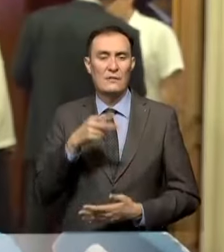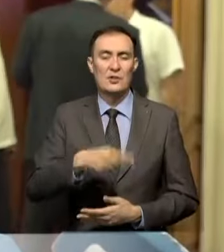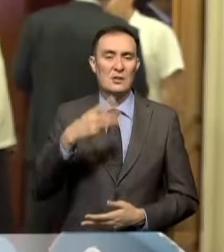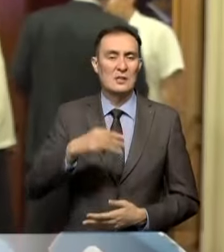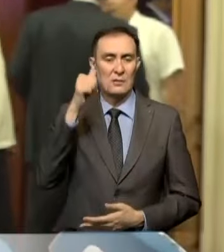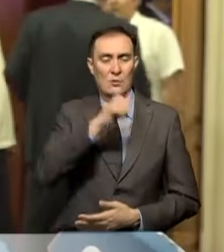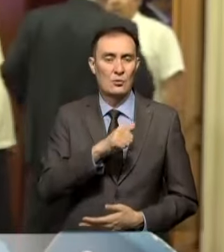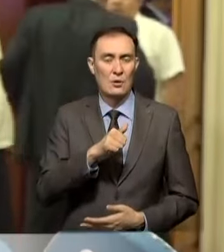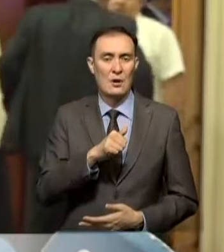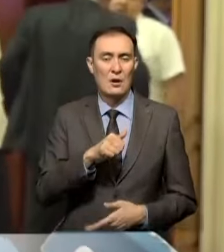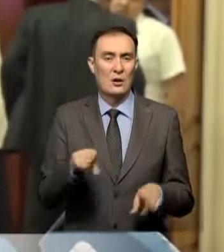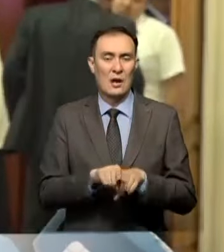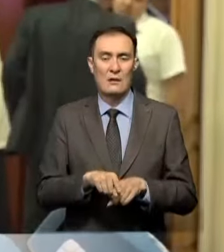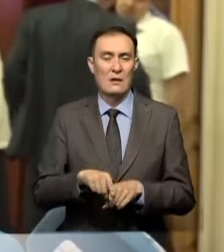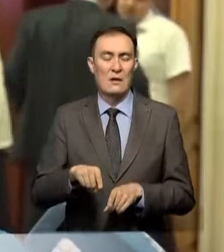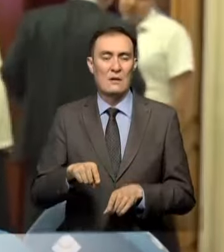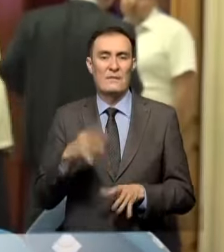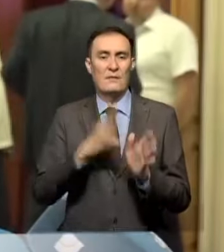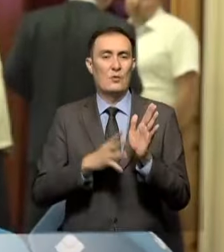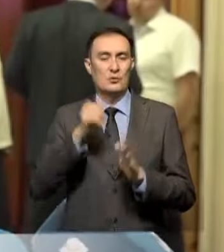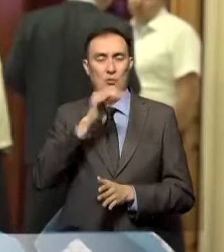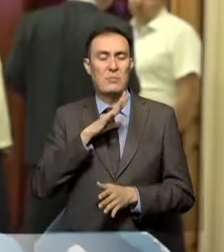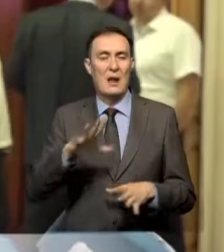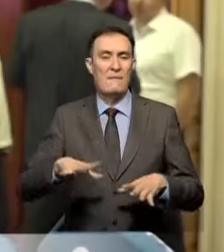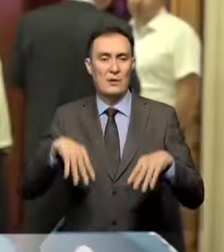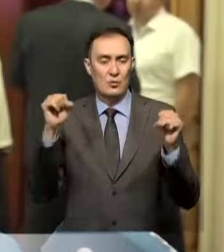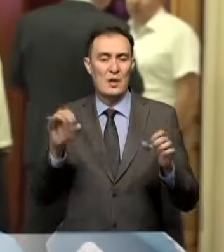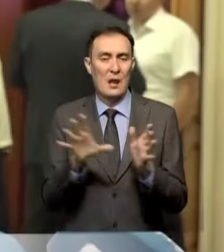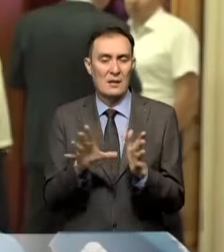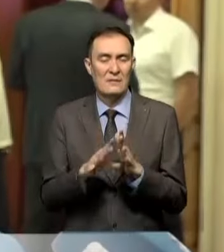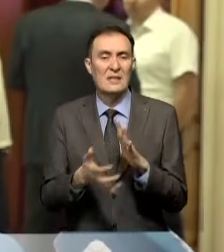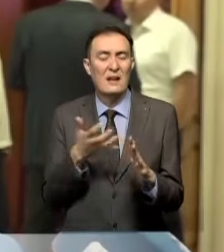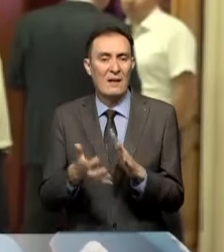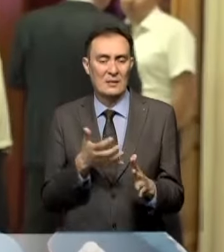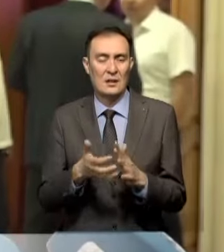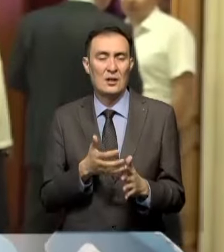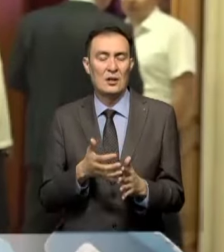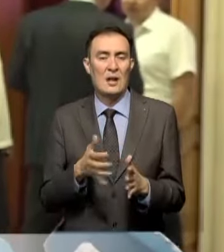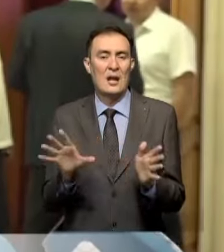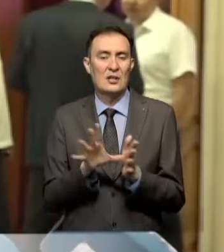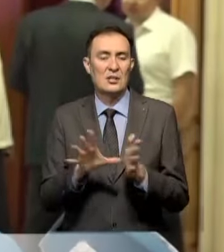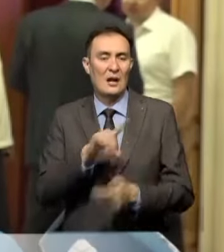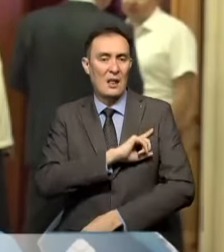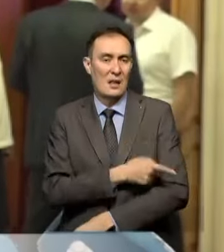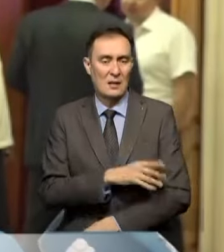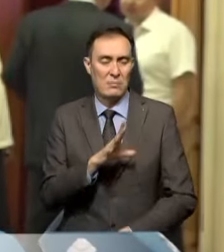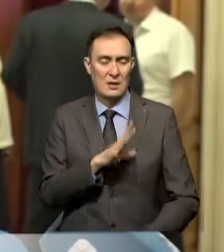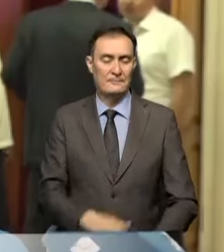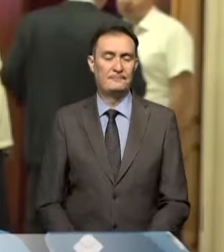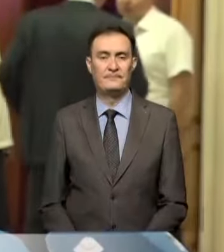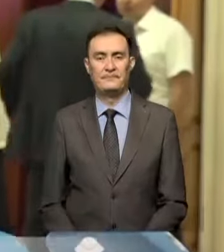году вернемся к 90-м годам, когда было веерное отключение из-за того, что недостаток электрической энергии.